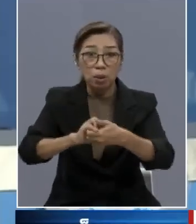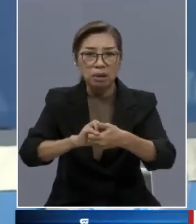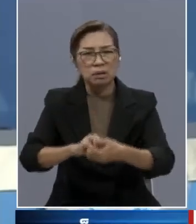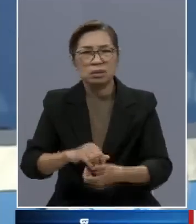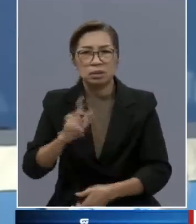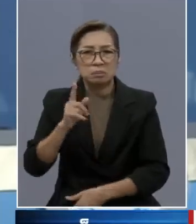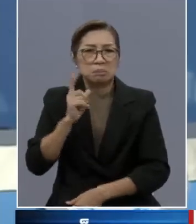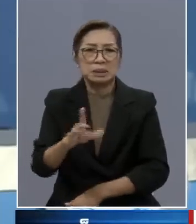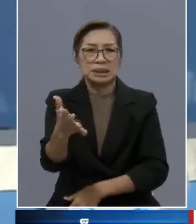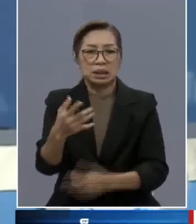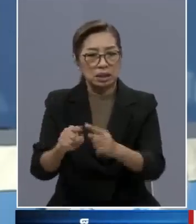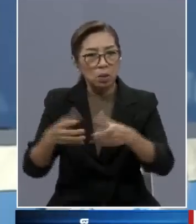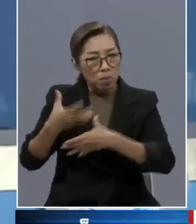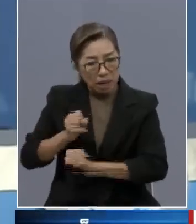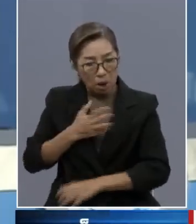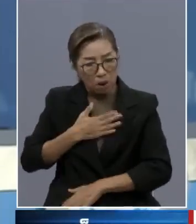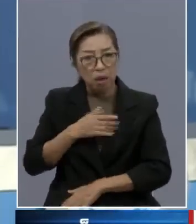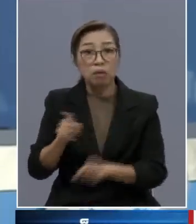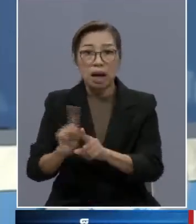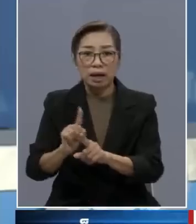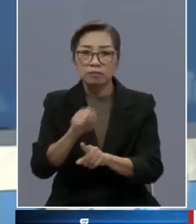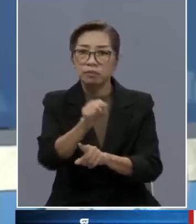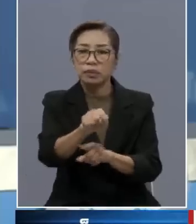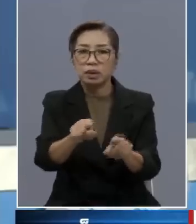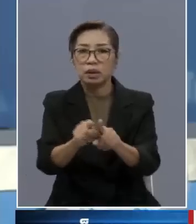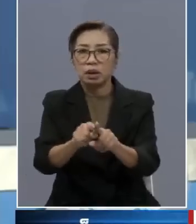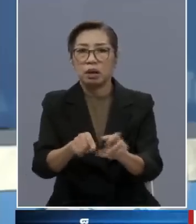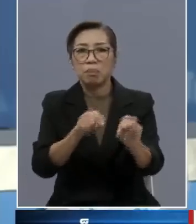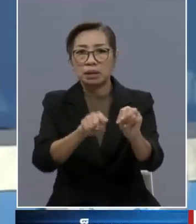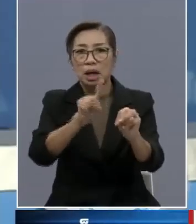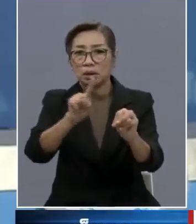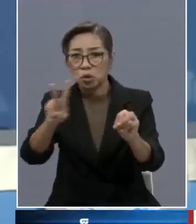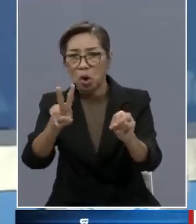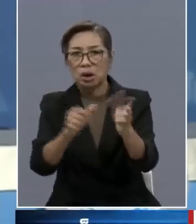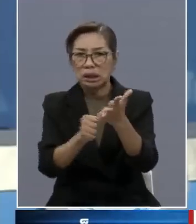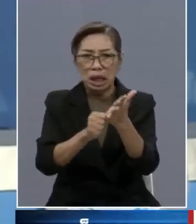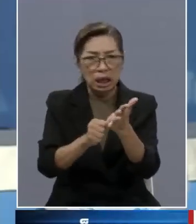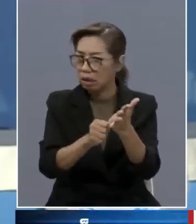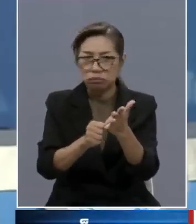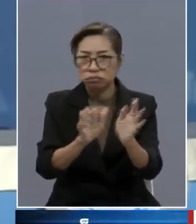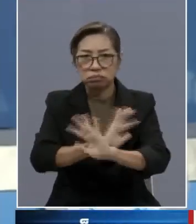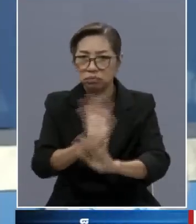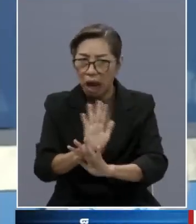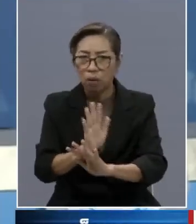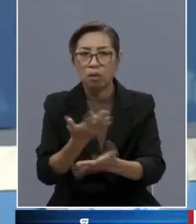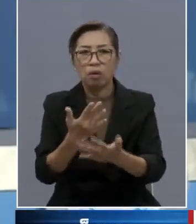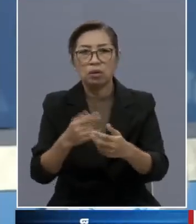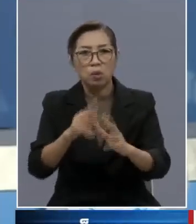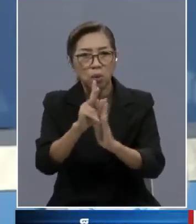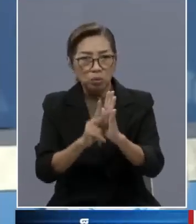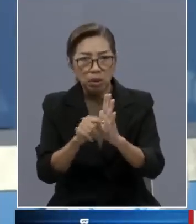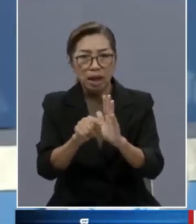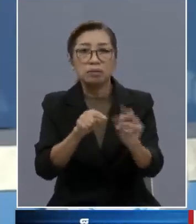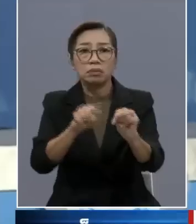ยืนยันในจุดยืนของประชาธิปัตย์ก็คือไม่เห็นด้วยกับการยกเลิกแก้ไขมาตรา112แล้วก็บอกแบบนี้ครับว่าถ้าเกิดพรรคก้าวไ